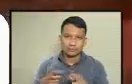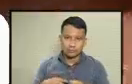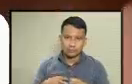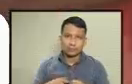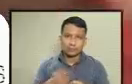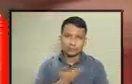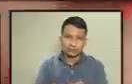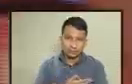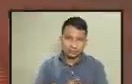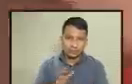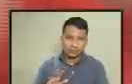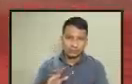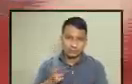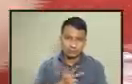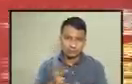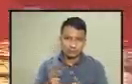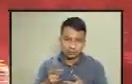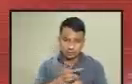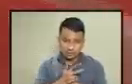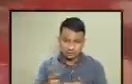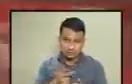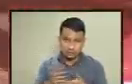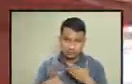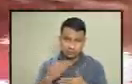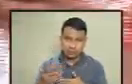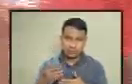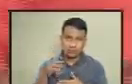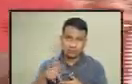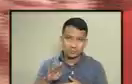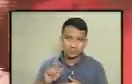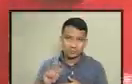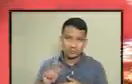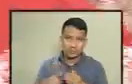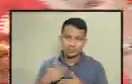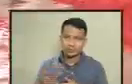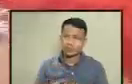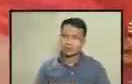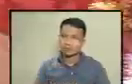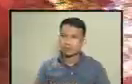Magpapahinga muna ang Gin Kings ng 3 linggo bago paghandaan ang susunod na PBA season.